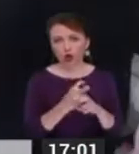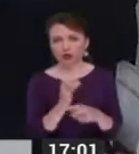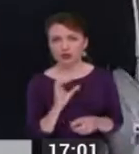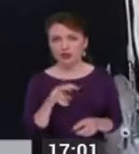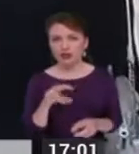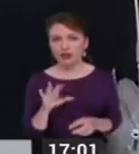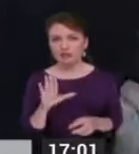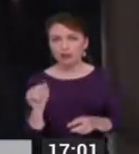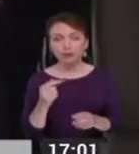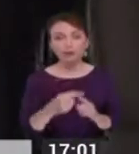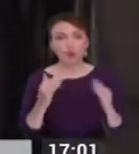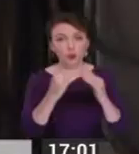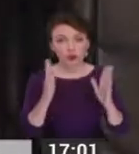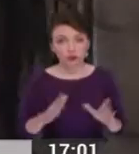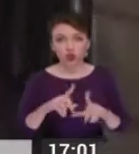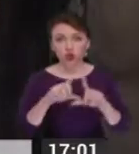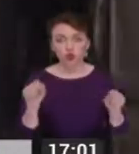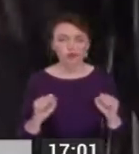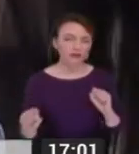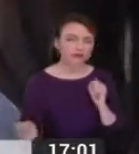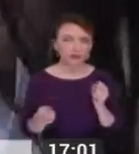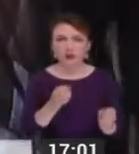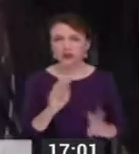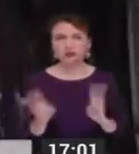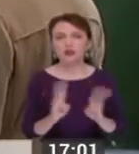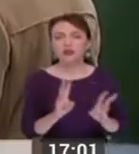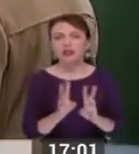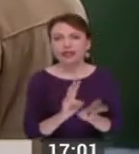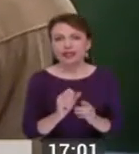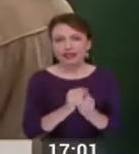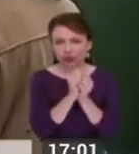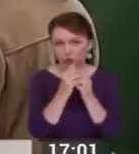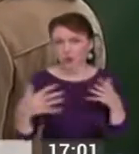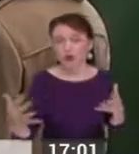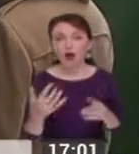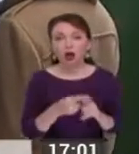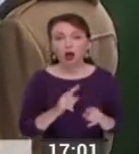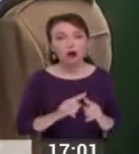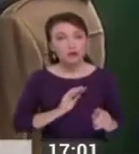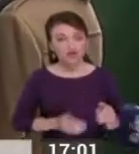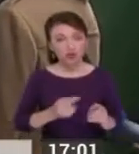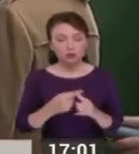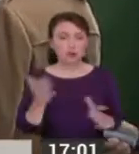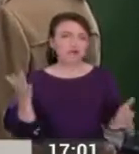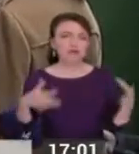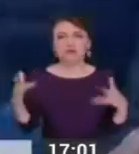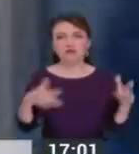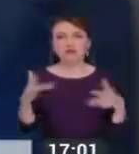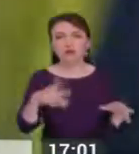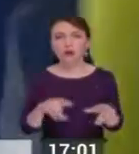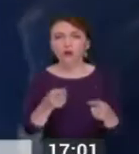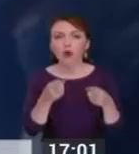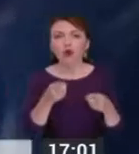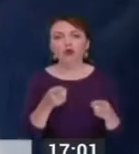кісточками. У приміщенні школи розгорілася дискусія. Представники Pontem від звинувачень відхрещувалися, ба більше, навіть